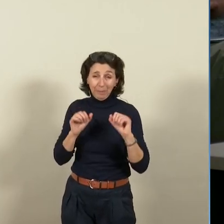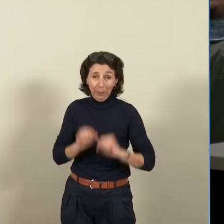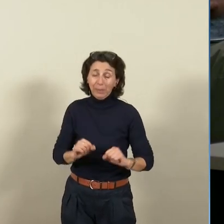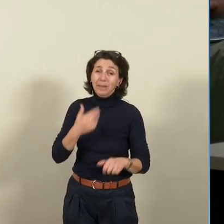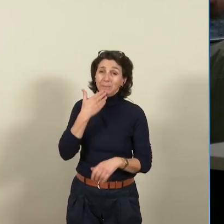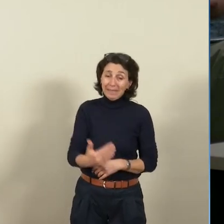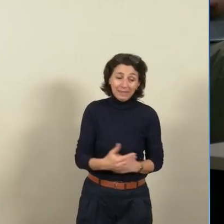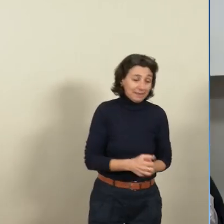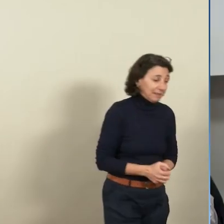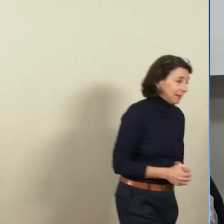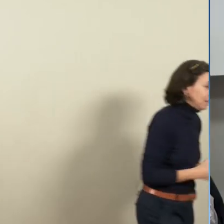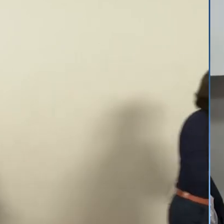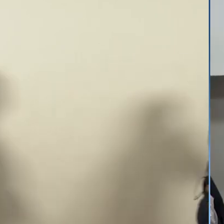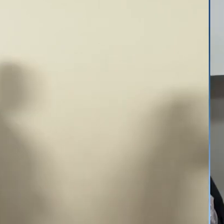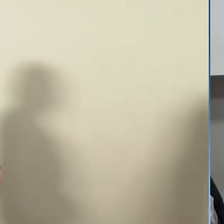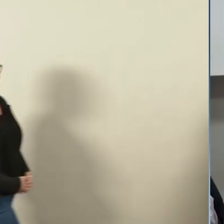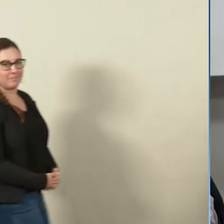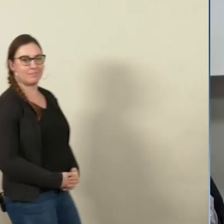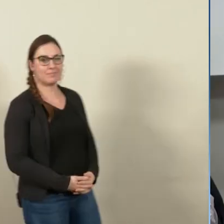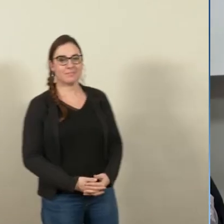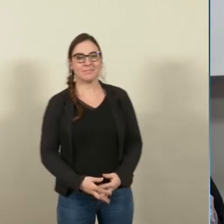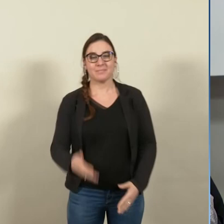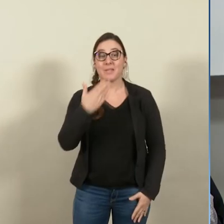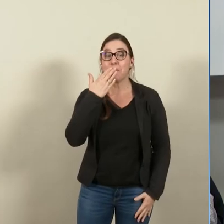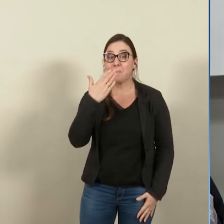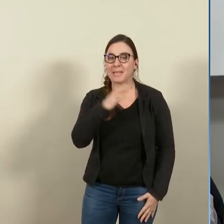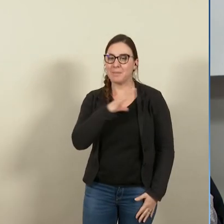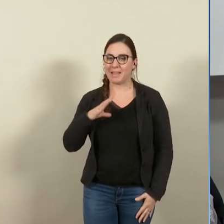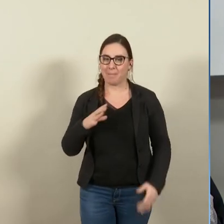remercie merci Madame spini Monsieur